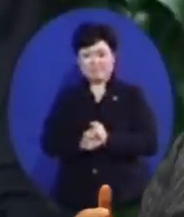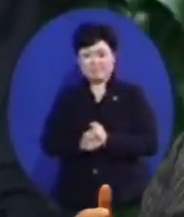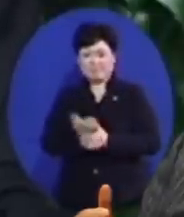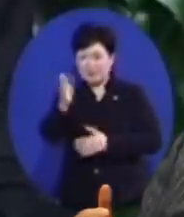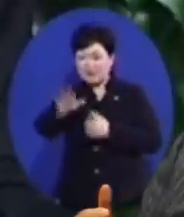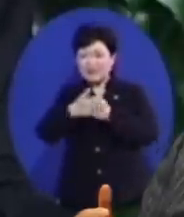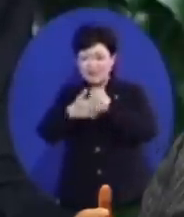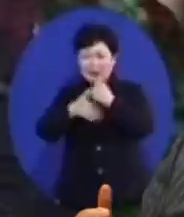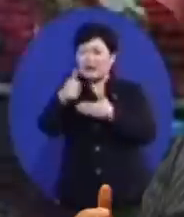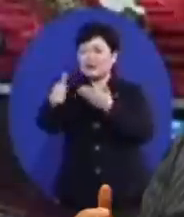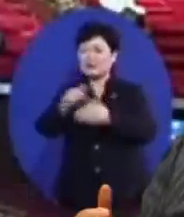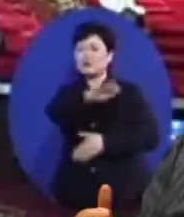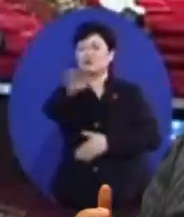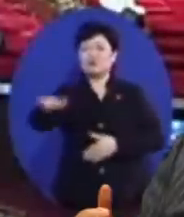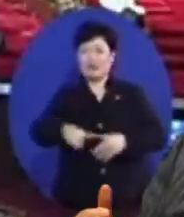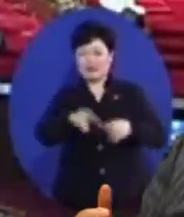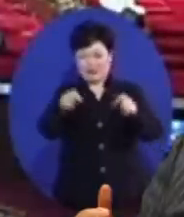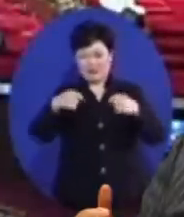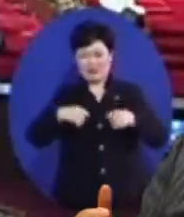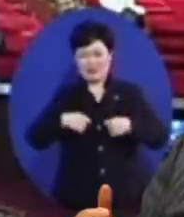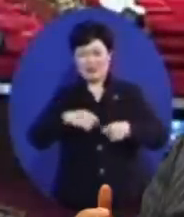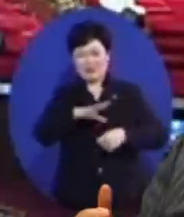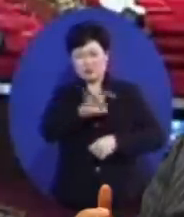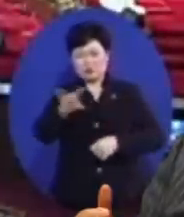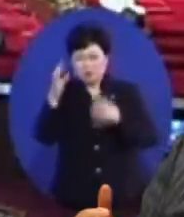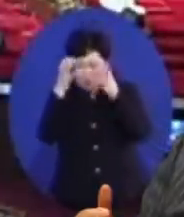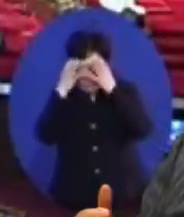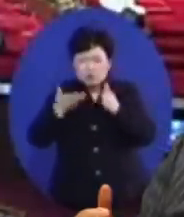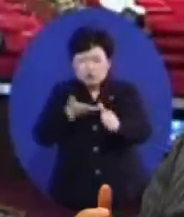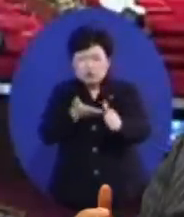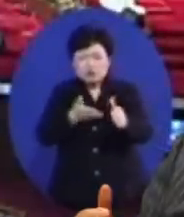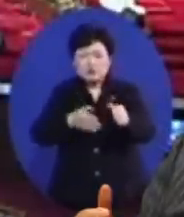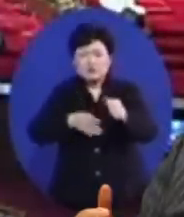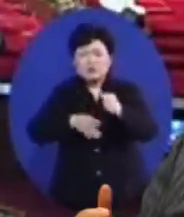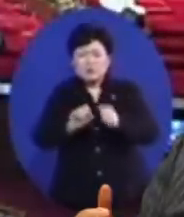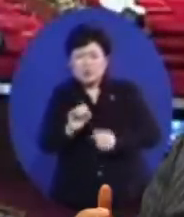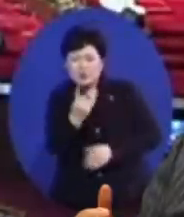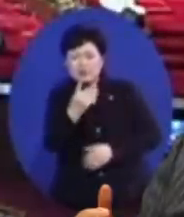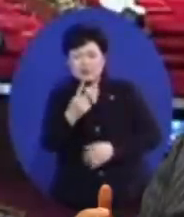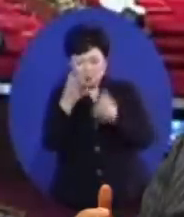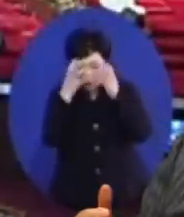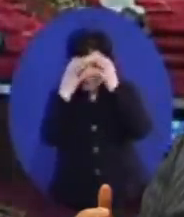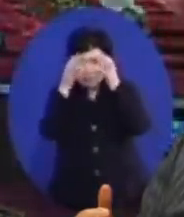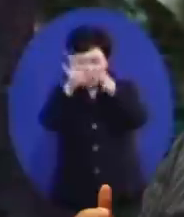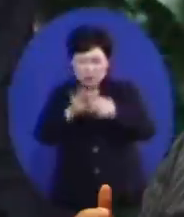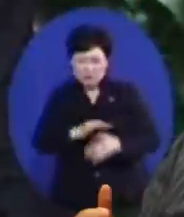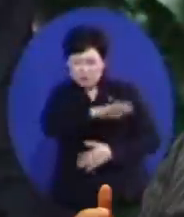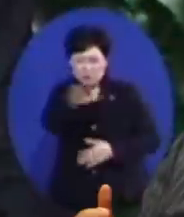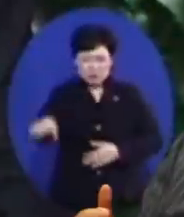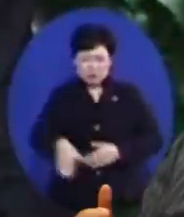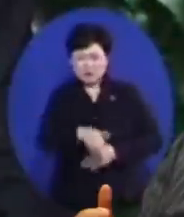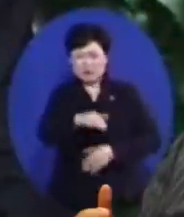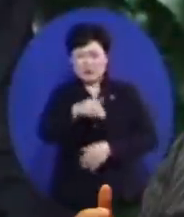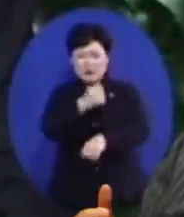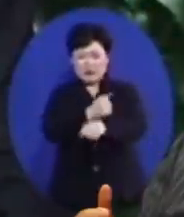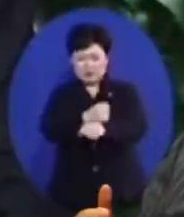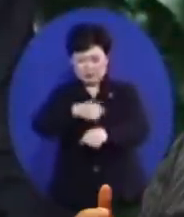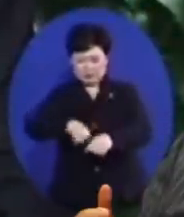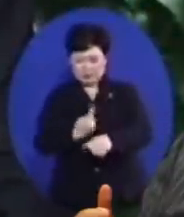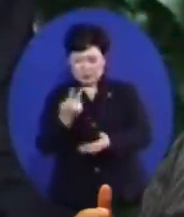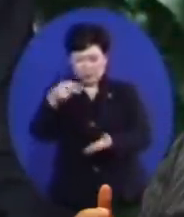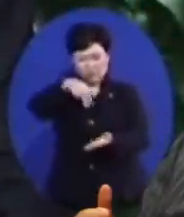그렇기 때문에 하나님께서 우리에게 종종 고통을 보내는 것은 고통을 통해서 우리로 하여금 스스로